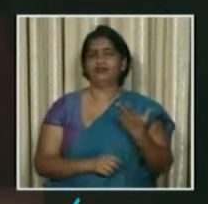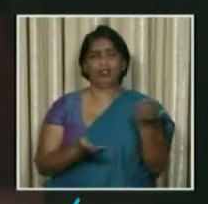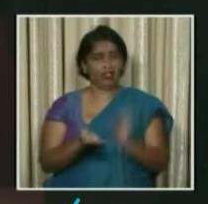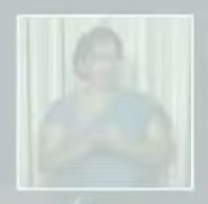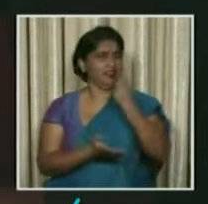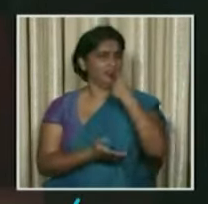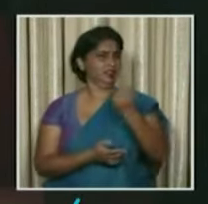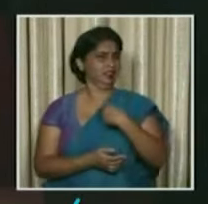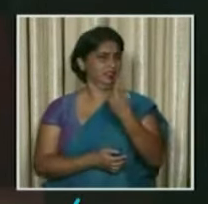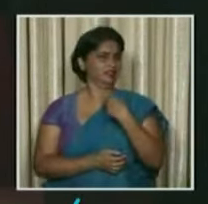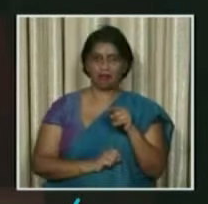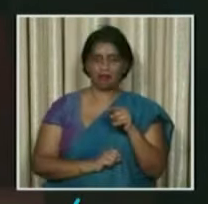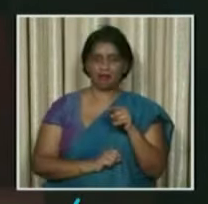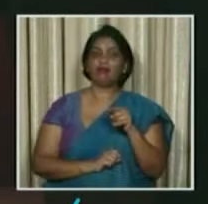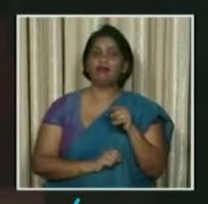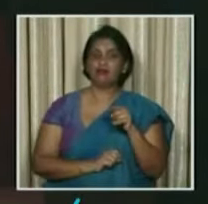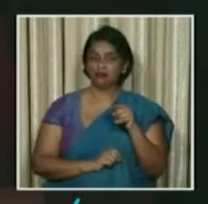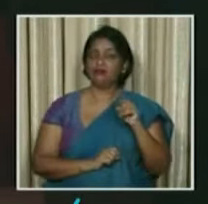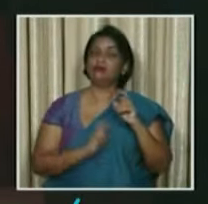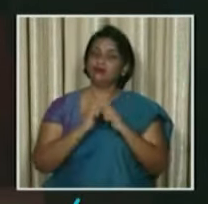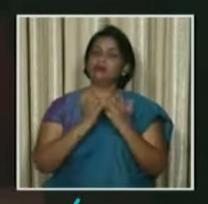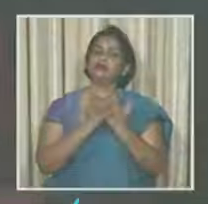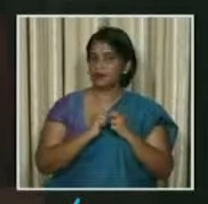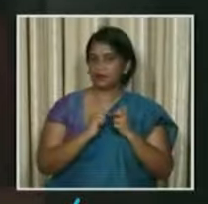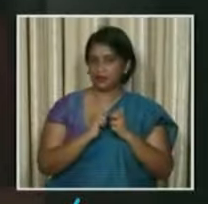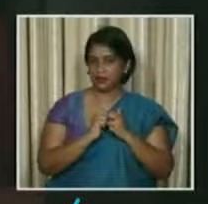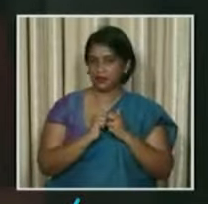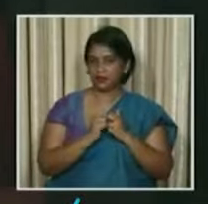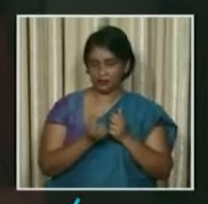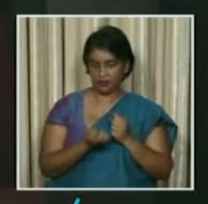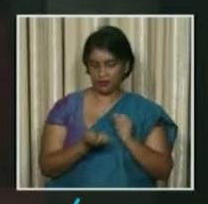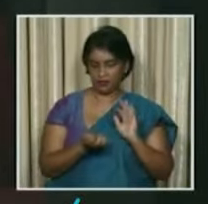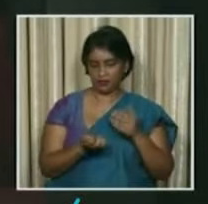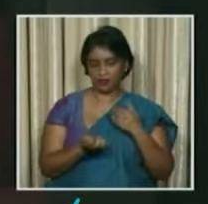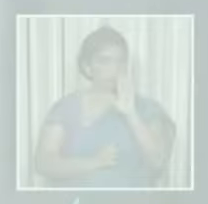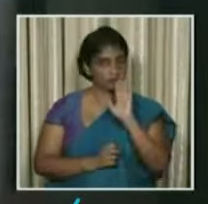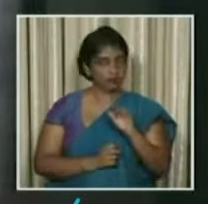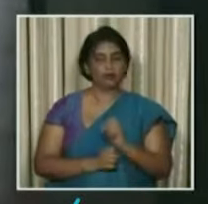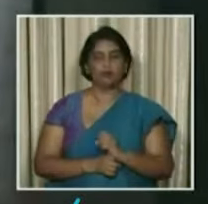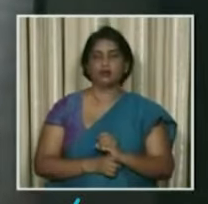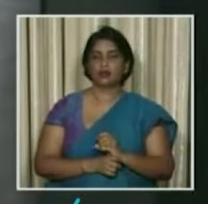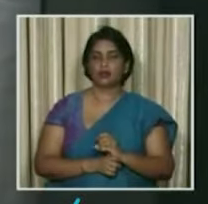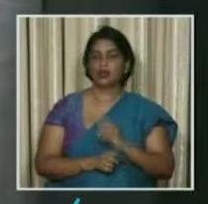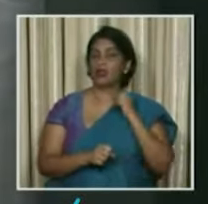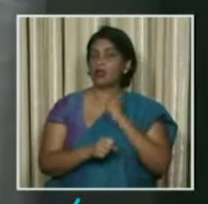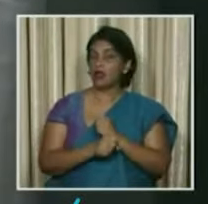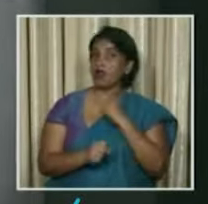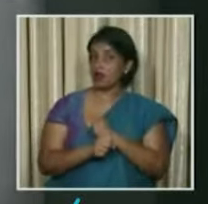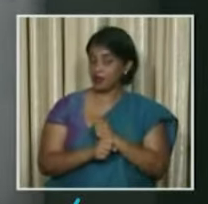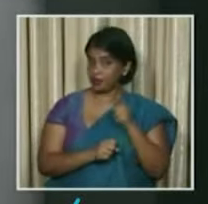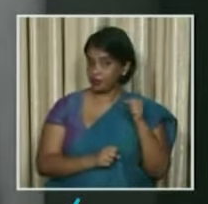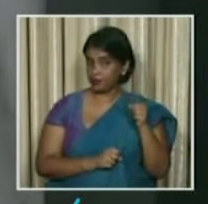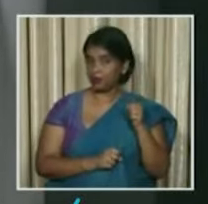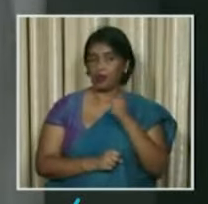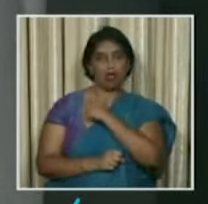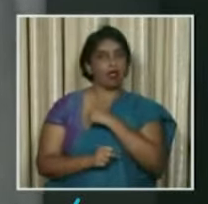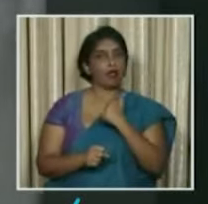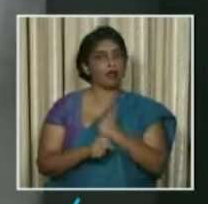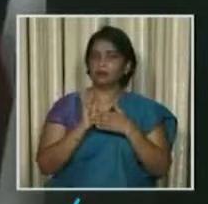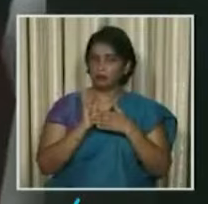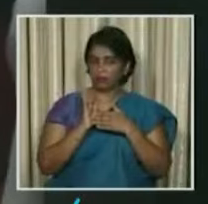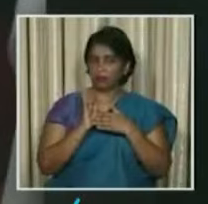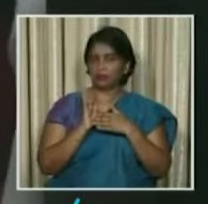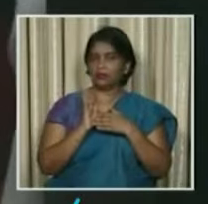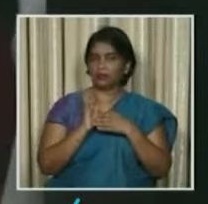දිගටම අහනින්ද තරහ ගන්න එපා. විසඳුමක් තමයි අපිට අවශ්‍ය. හැබැයි මම ඔබතුමාට කියන්නට ඕන ආණ්ඩුකාරවරයාට එක් එක් අය